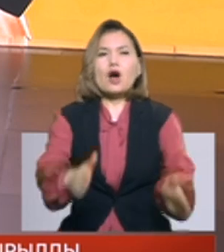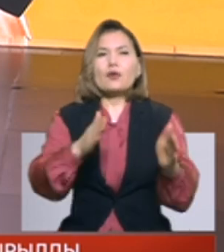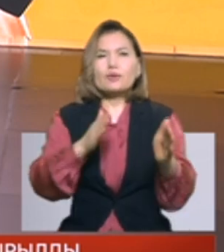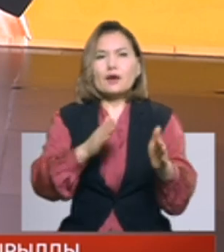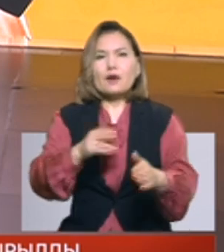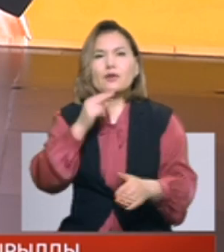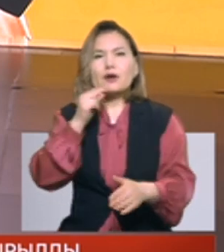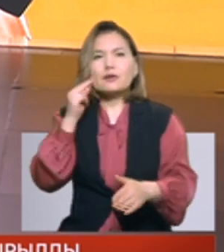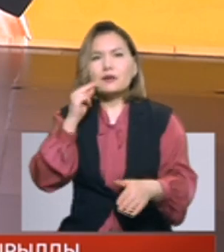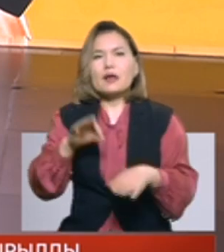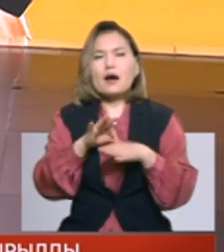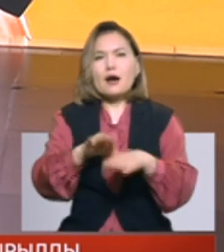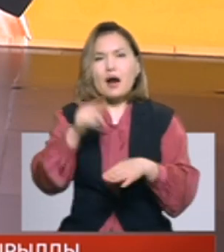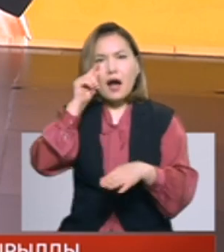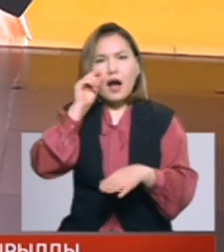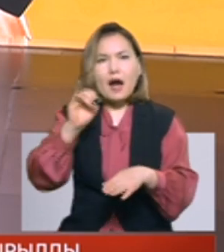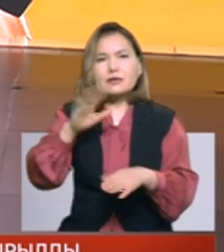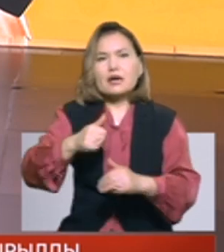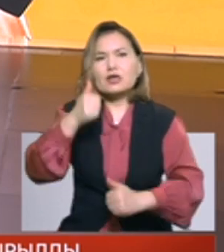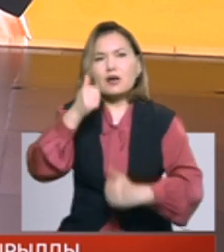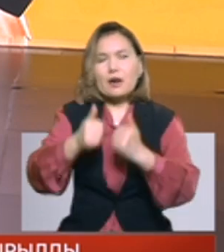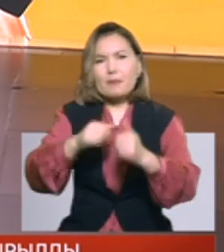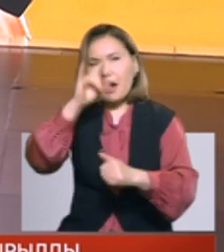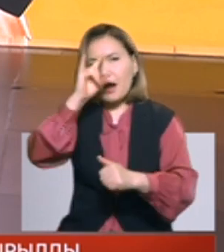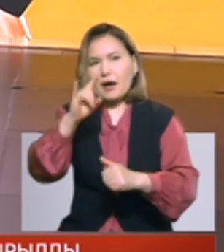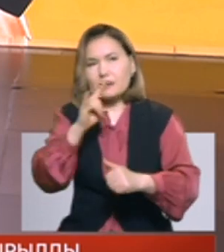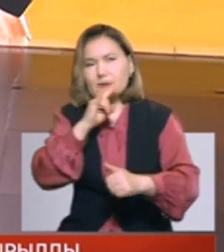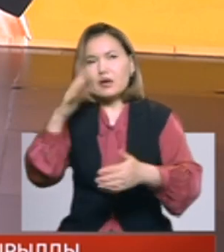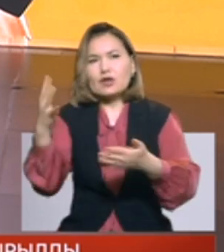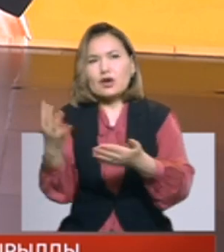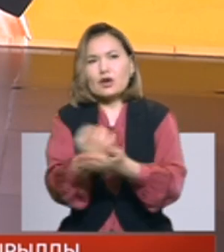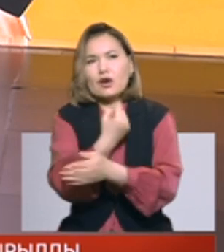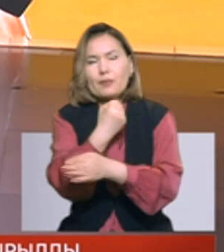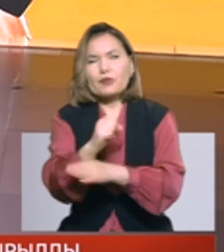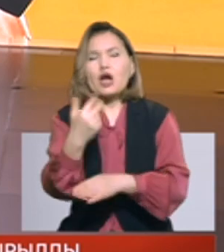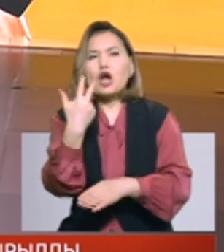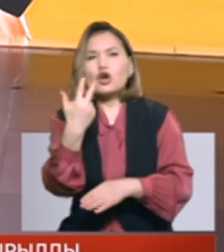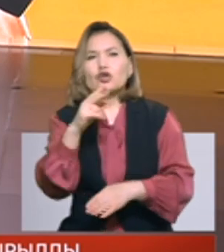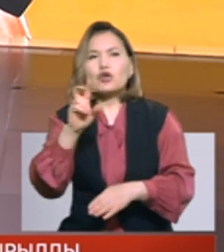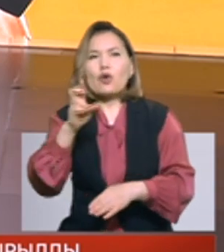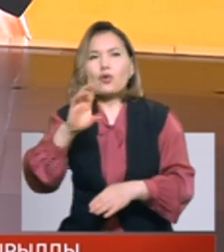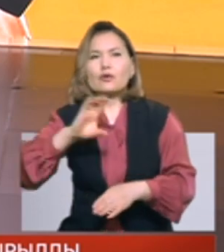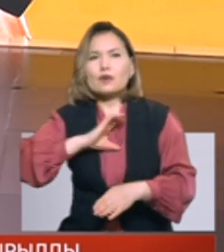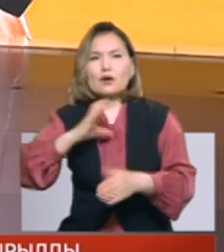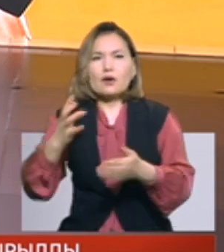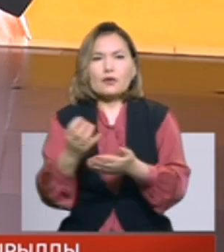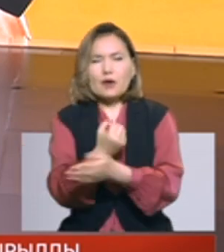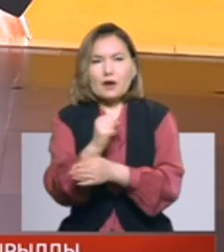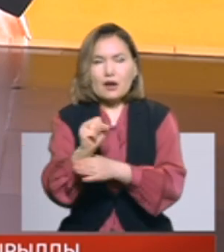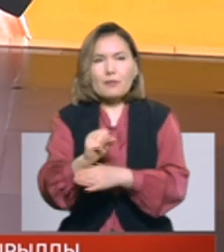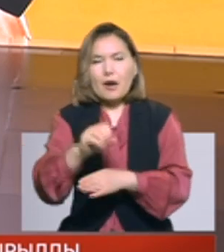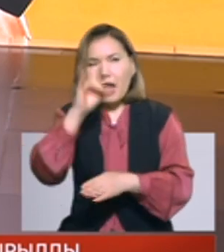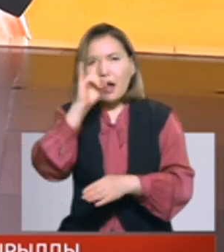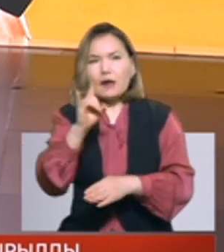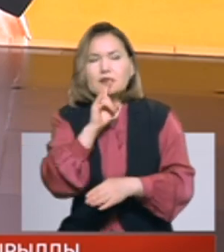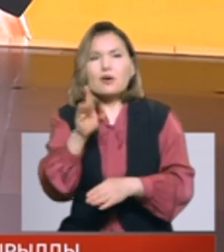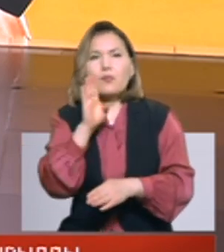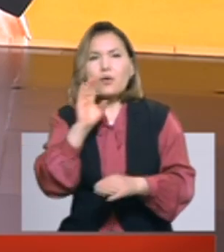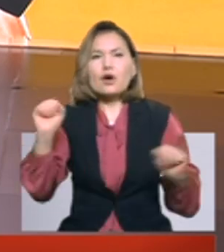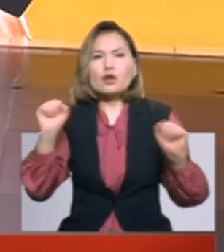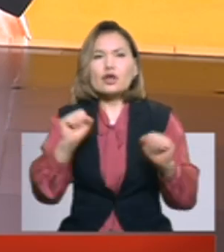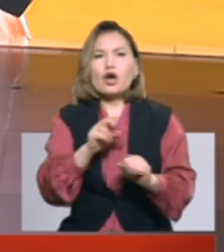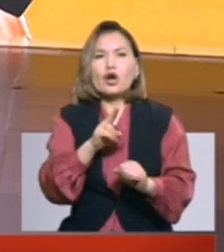Дзюдодан Гонконгта өтіп жатқан Азия чемпионатында ел қоржыны үшінші қоламен толықты. Отандасымыз Есмигүл Құйылова